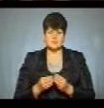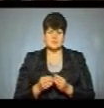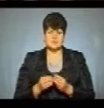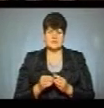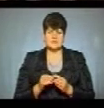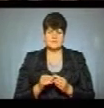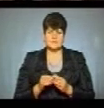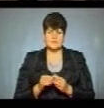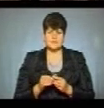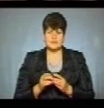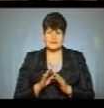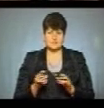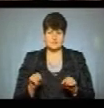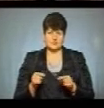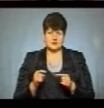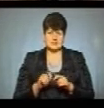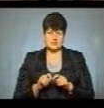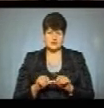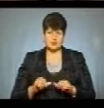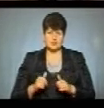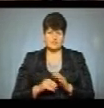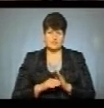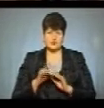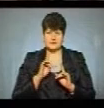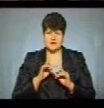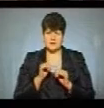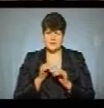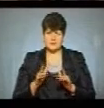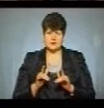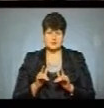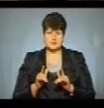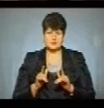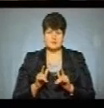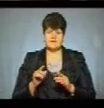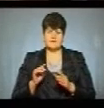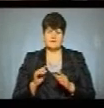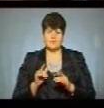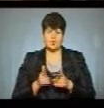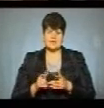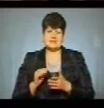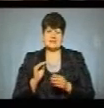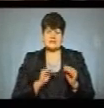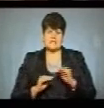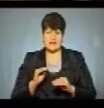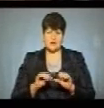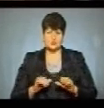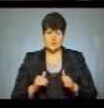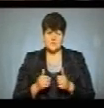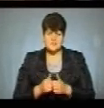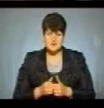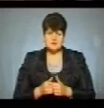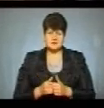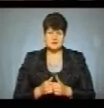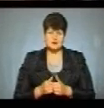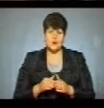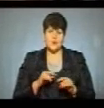слідча комісія, і тому що Верховна Рада не може дійти згоди, щоб складати тимчасову слідчу комісію. А опозиційна платформа